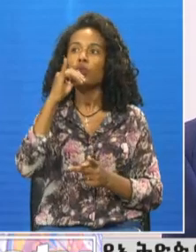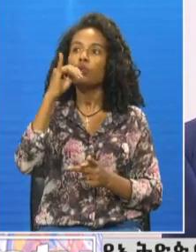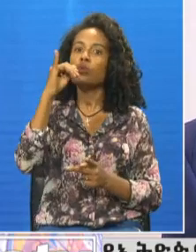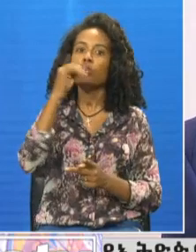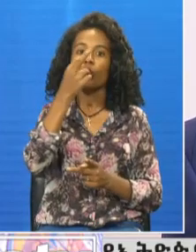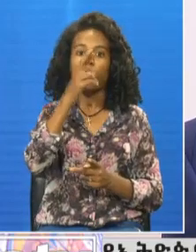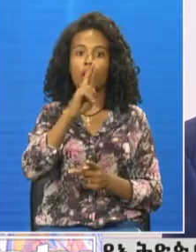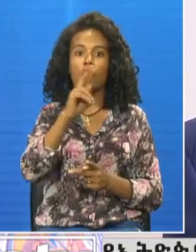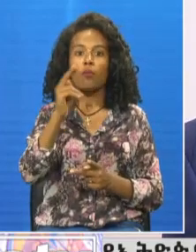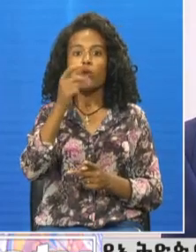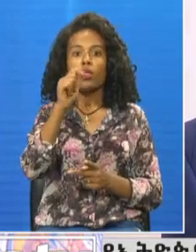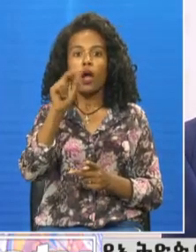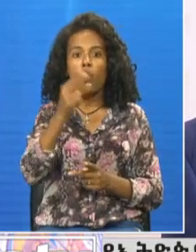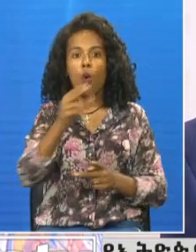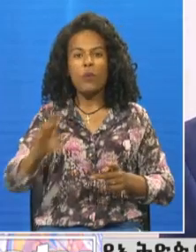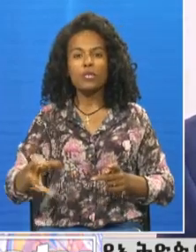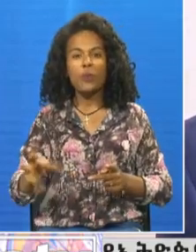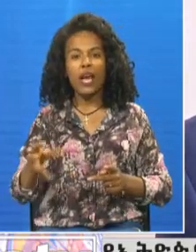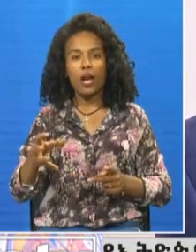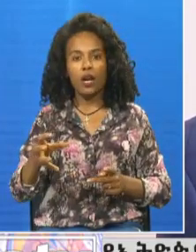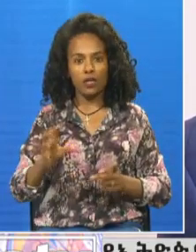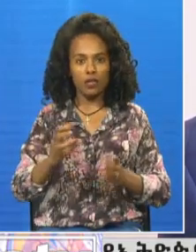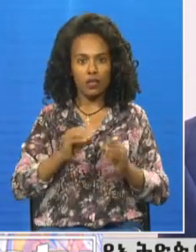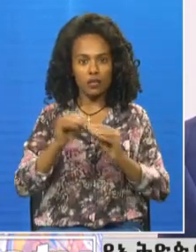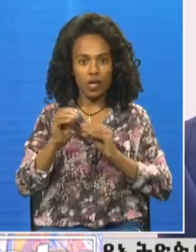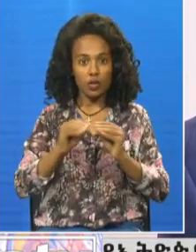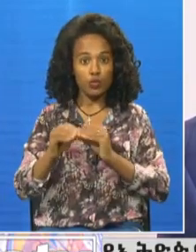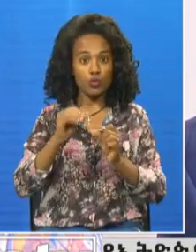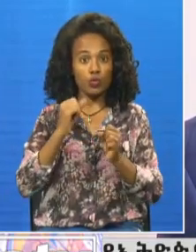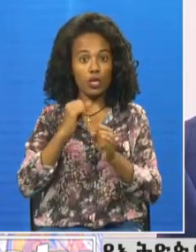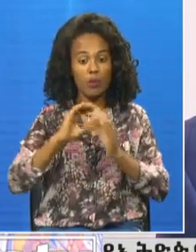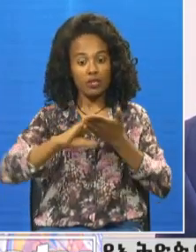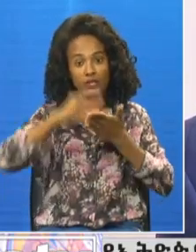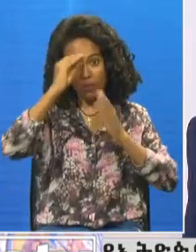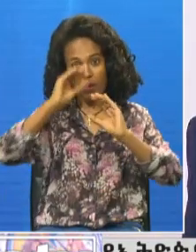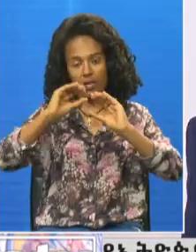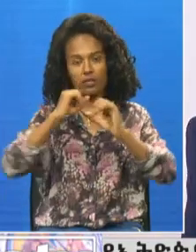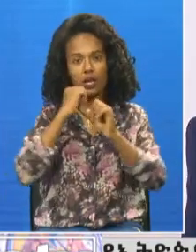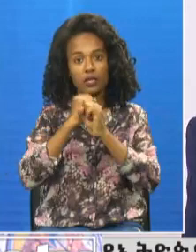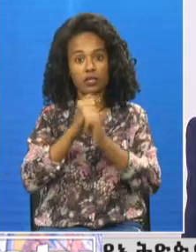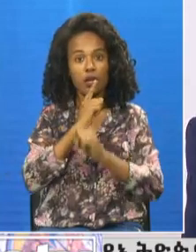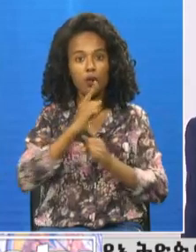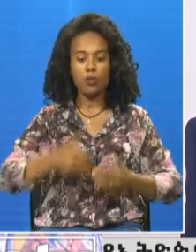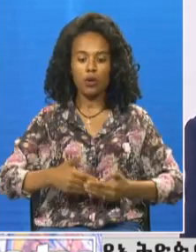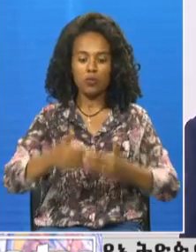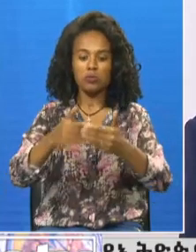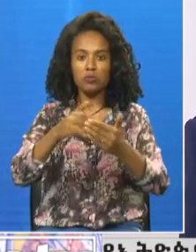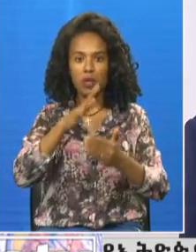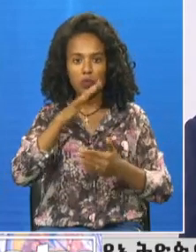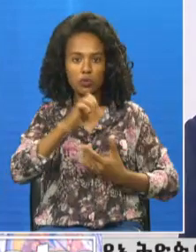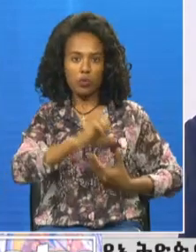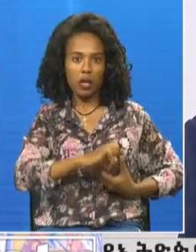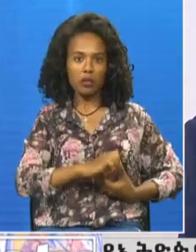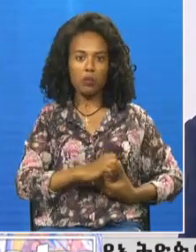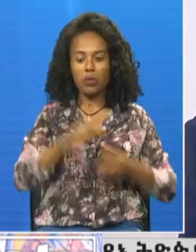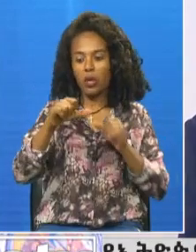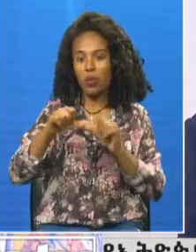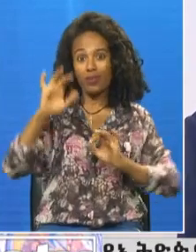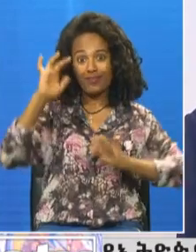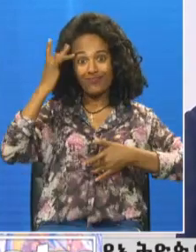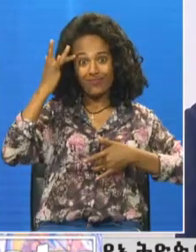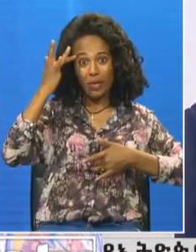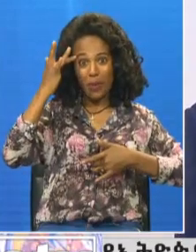ሰጪና ተገልጋይ ደንበኞች ራሳቸውን ከወረርሽኙ ለመከላከል የሚረዱ የንጽህና